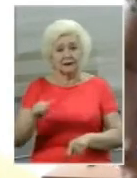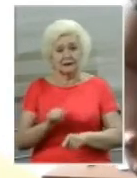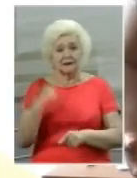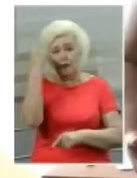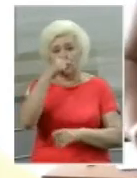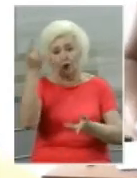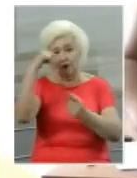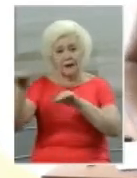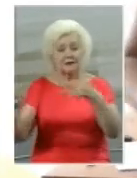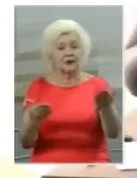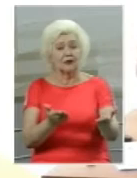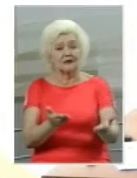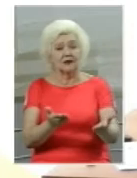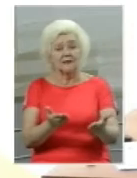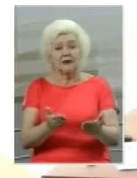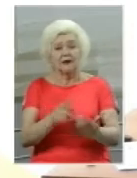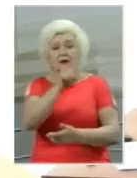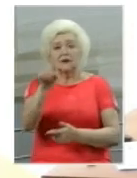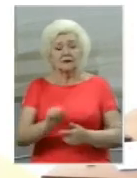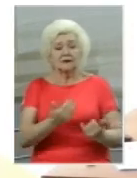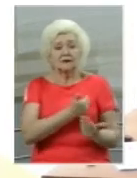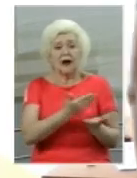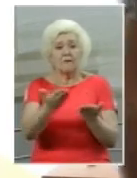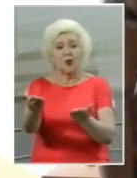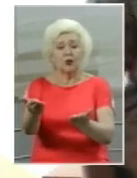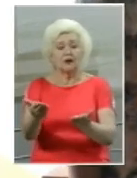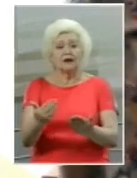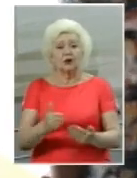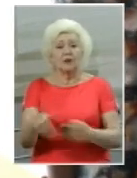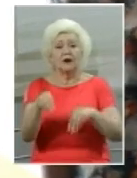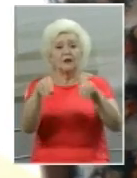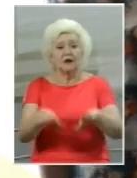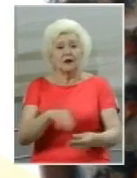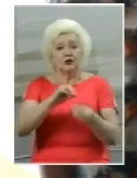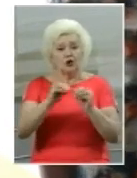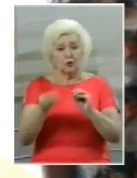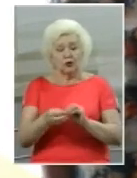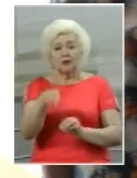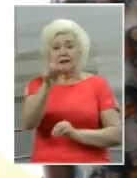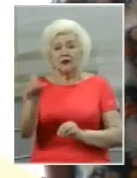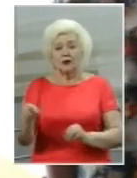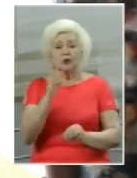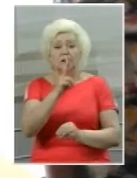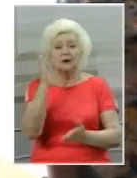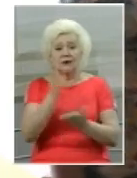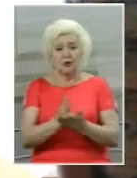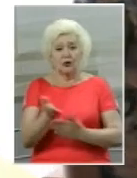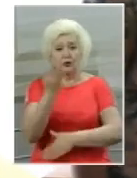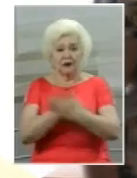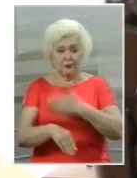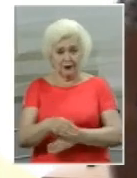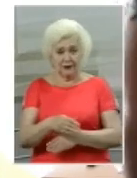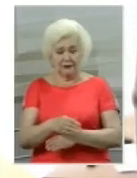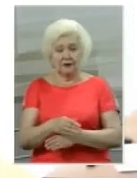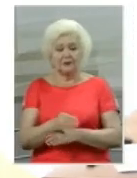власною ініціативою, за покликом вирішувати проблеми людей, які мають інвалідність.